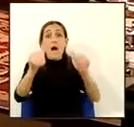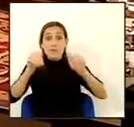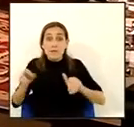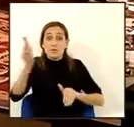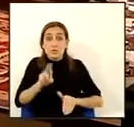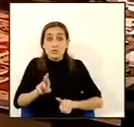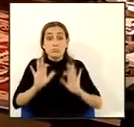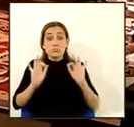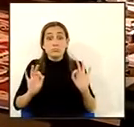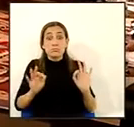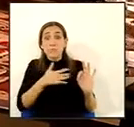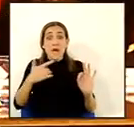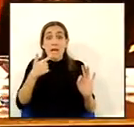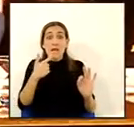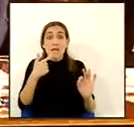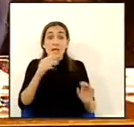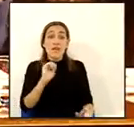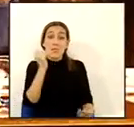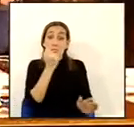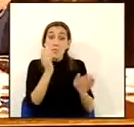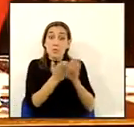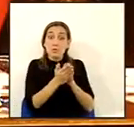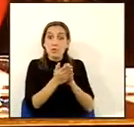Abstencions? Doncs queda rebutjada la moció.